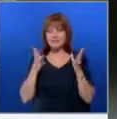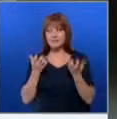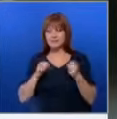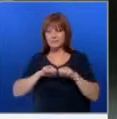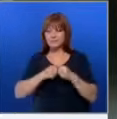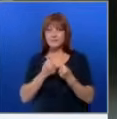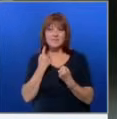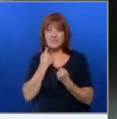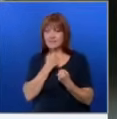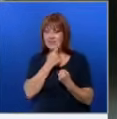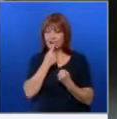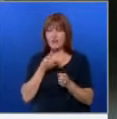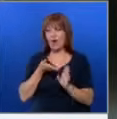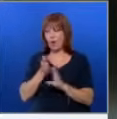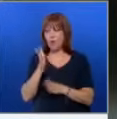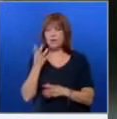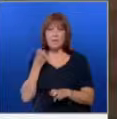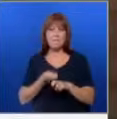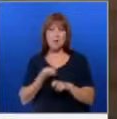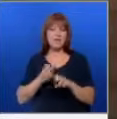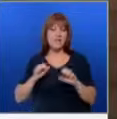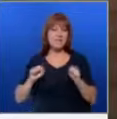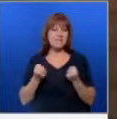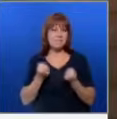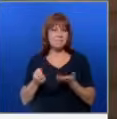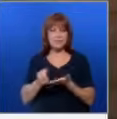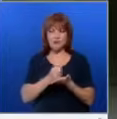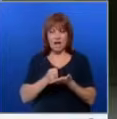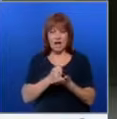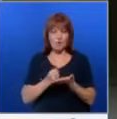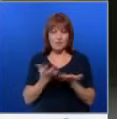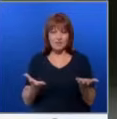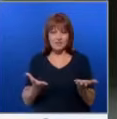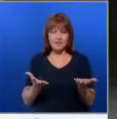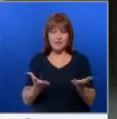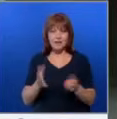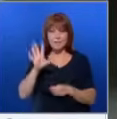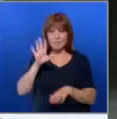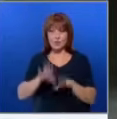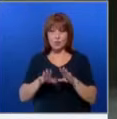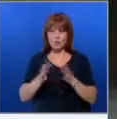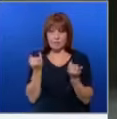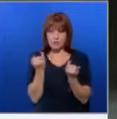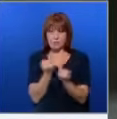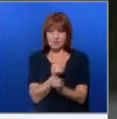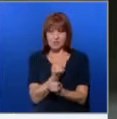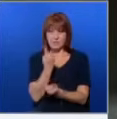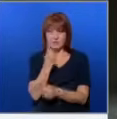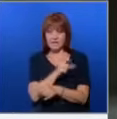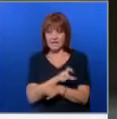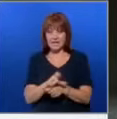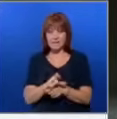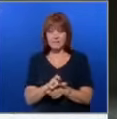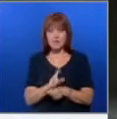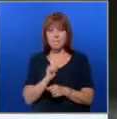травмата, да ходя по болници, по спешни. Вече съм свалил около 5 кг за една седмица.